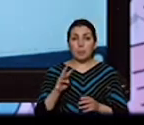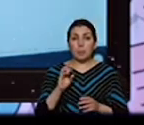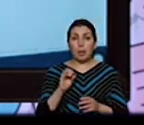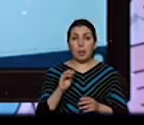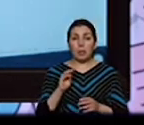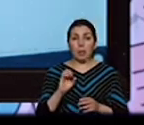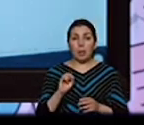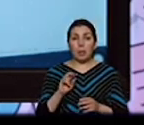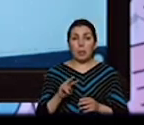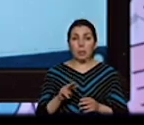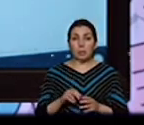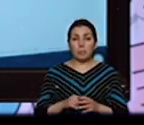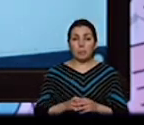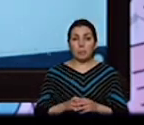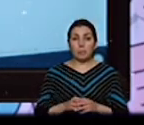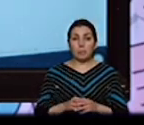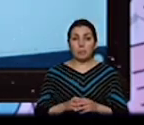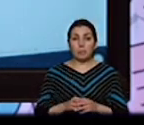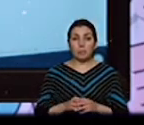Metal.